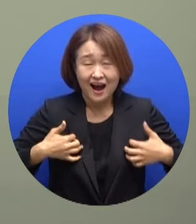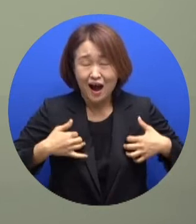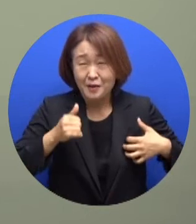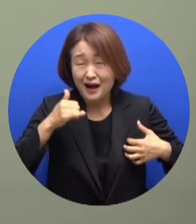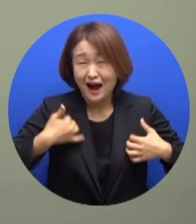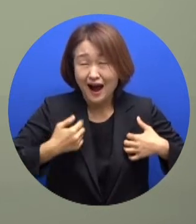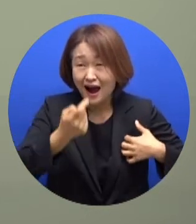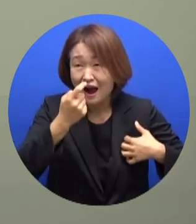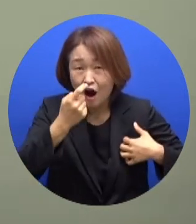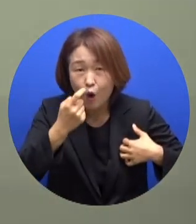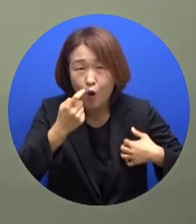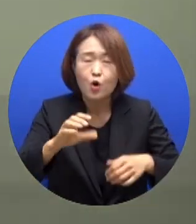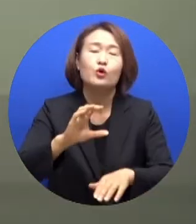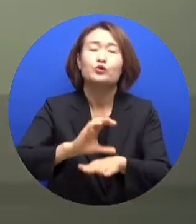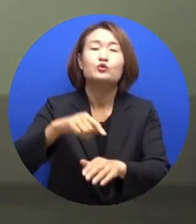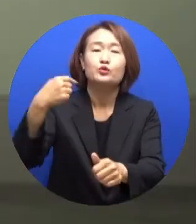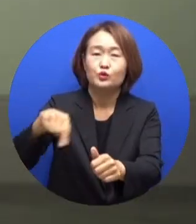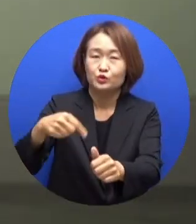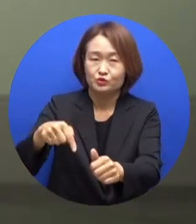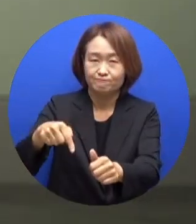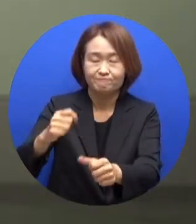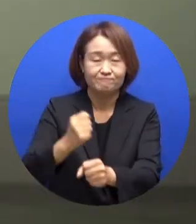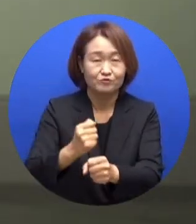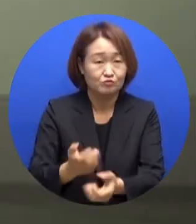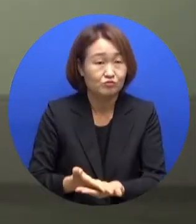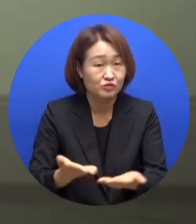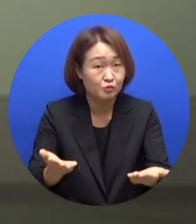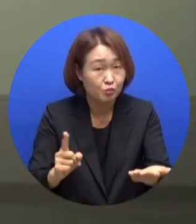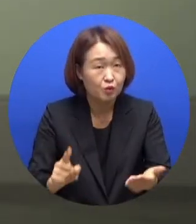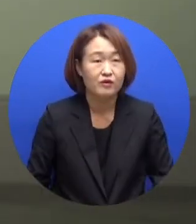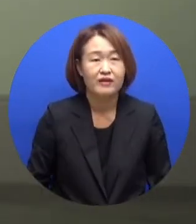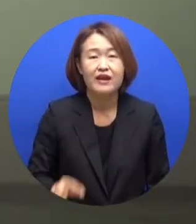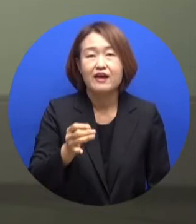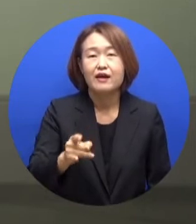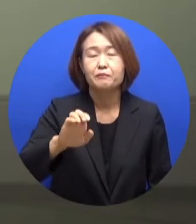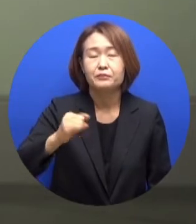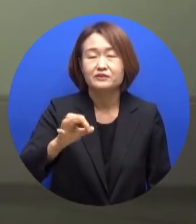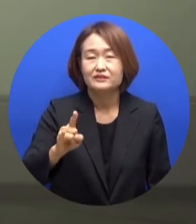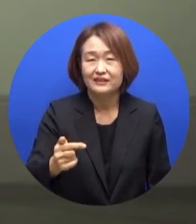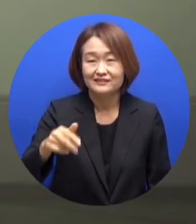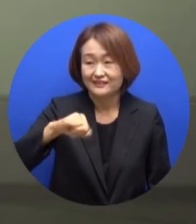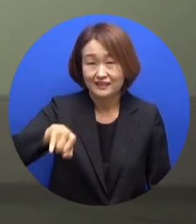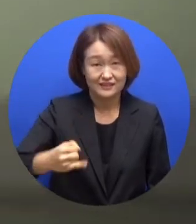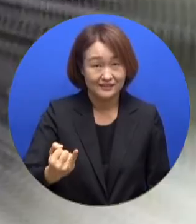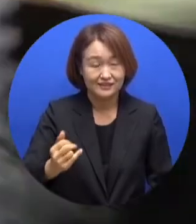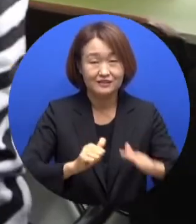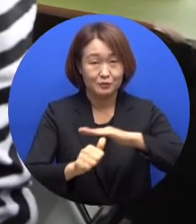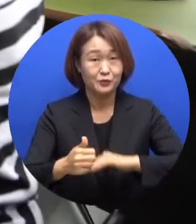재미있게 배울 수 있는 소프트웨어 교육 콘텐츠를 개발, 보급하고 있는 사회적 기업 FNJ의 대표 정재입니다.